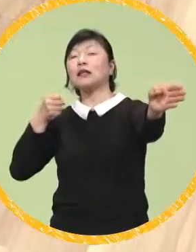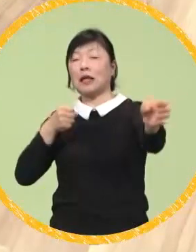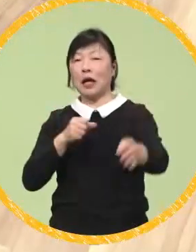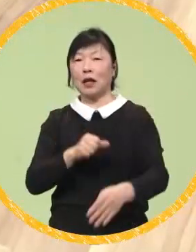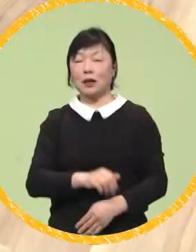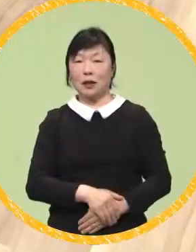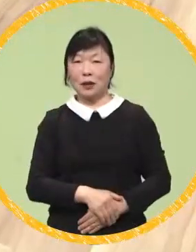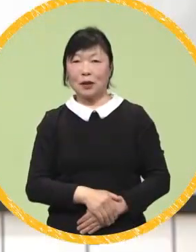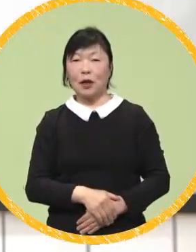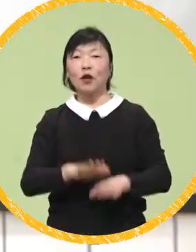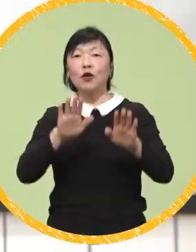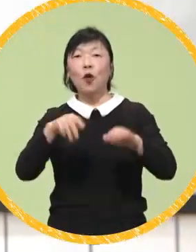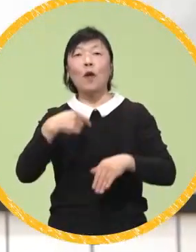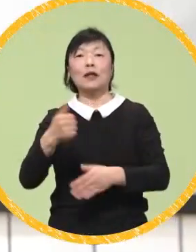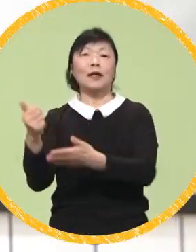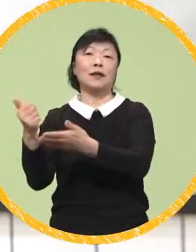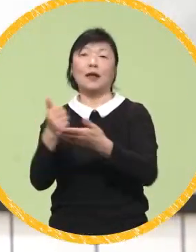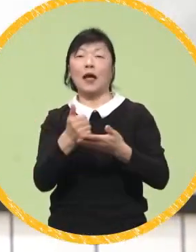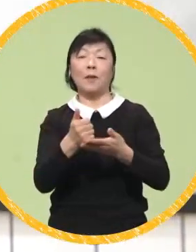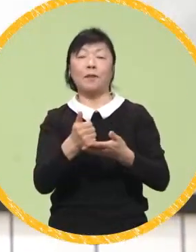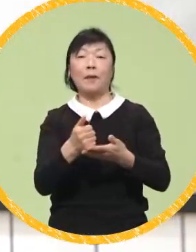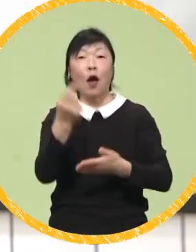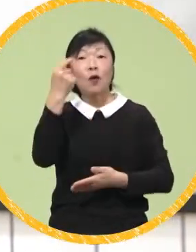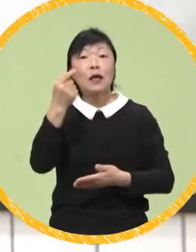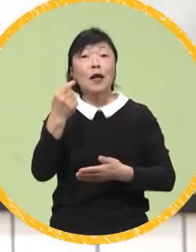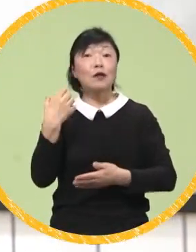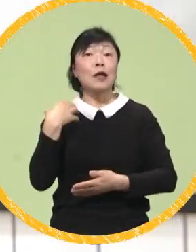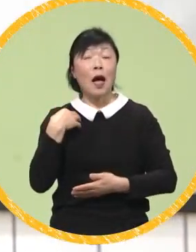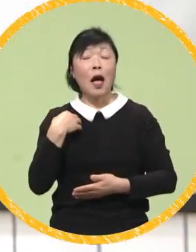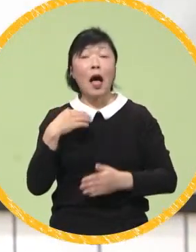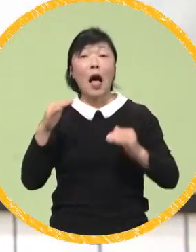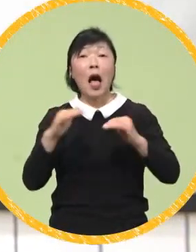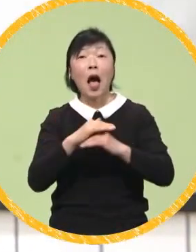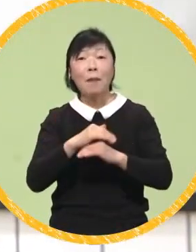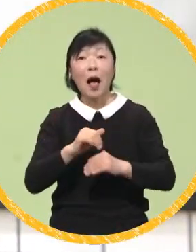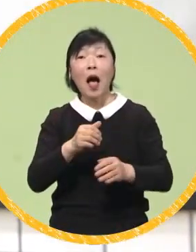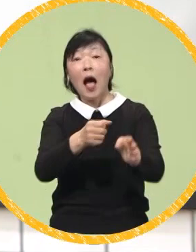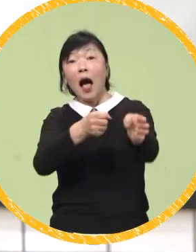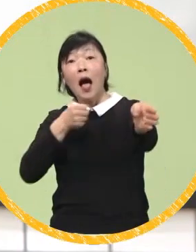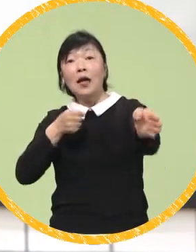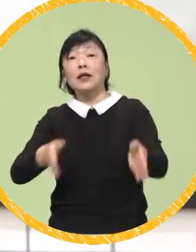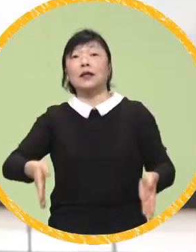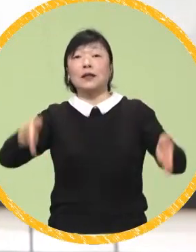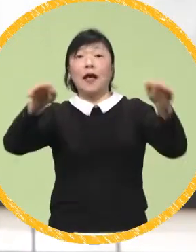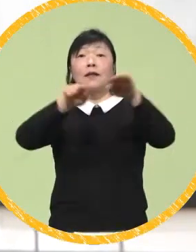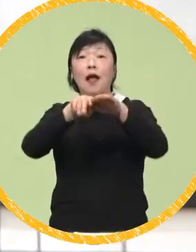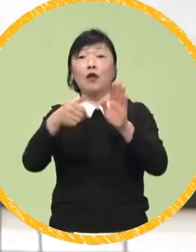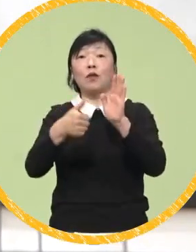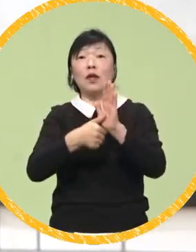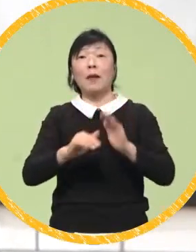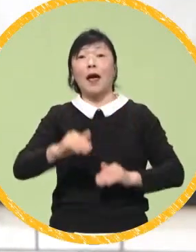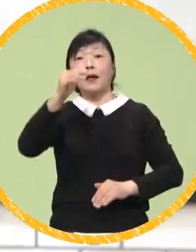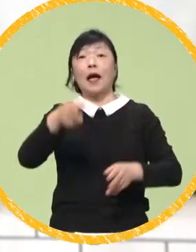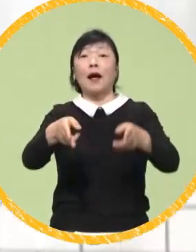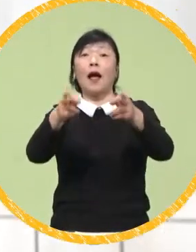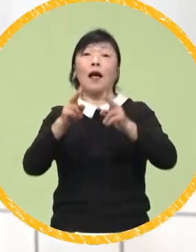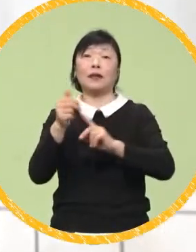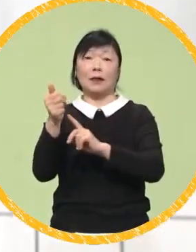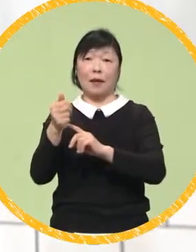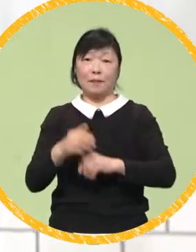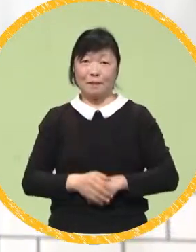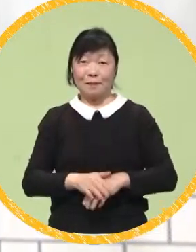あ先生に来ていただいております教えてくれるのは浜アーチェリーセンター代表の高橋努さんです